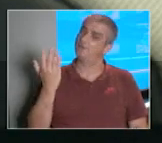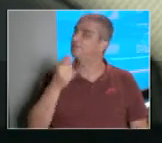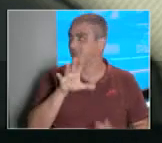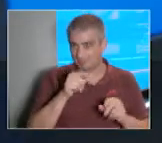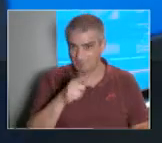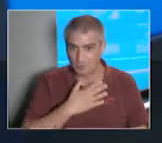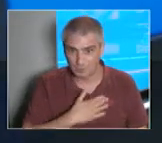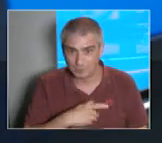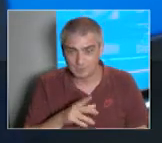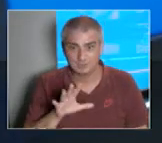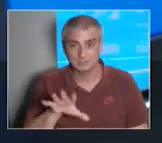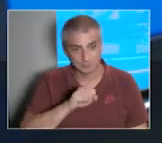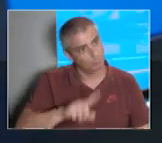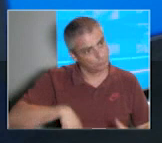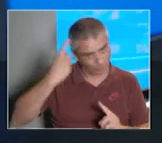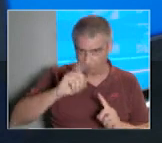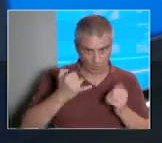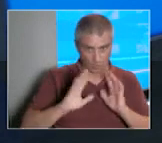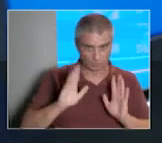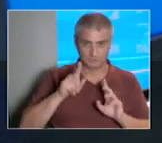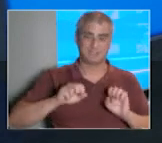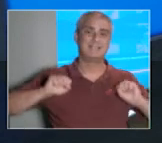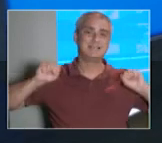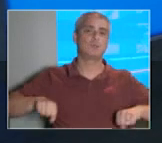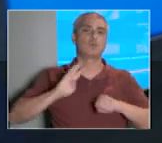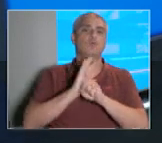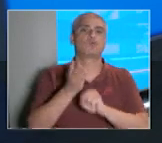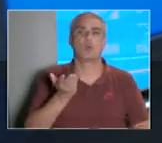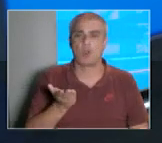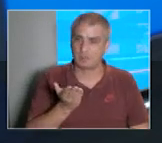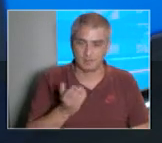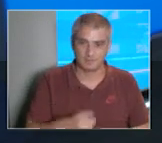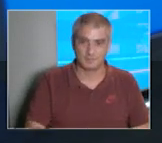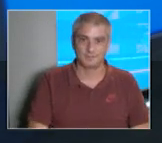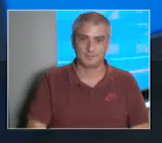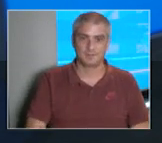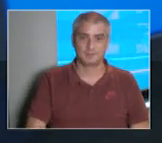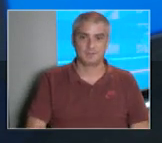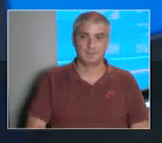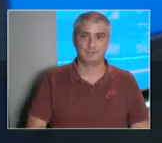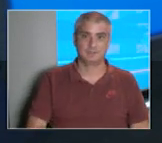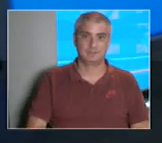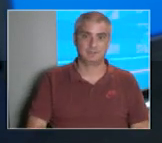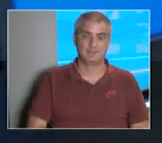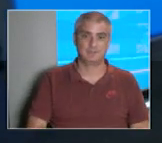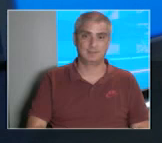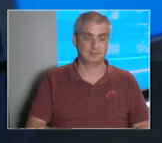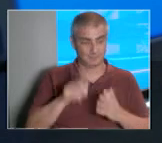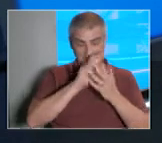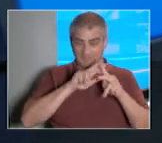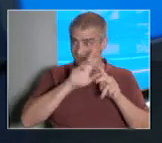הריבונות, ריבונות הקורונה. זה סיפוח שבוע הבא, לא עכשיו. זו ריבונות הקורונה. אז בואו נסביר, מה המפה הזאת? זה מפת הסגרים? הבוהק זה